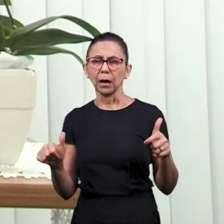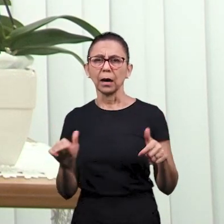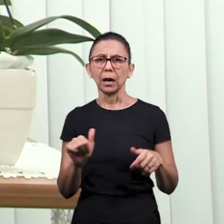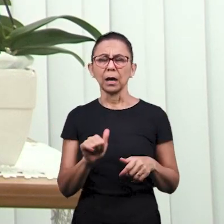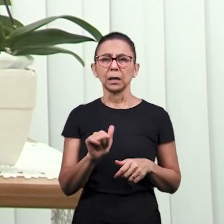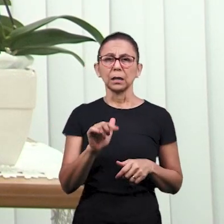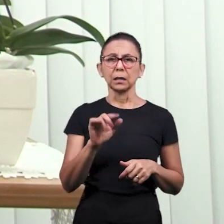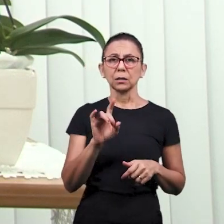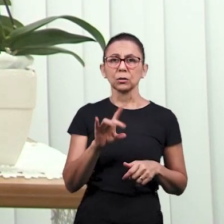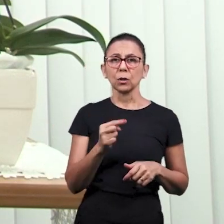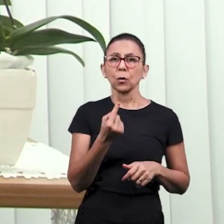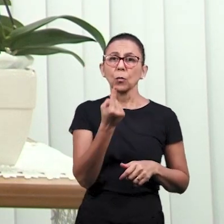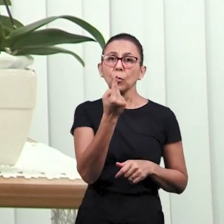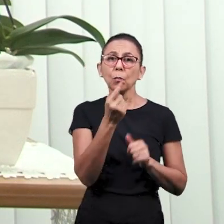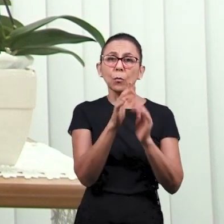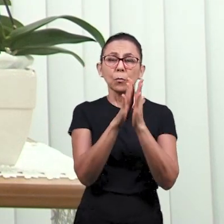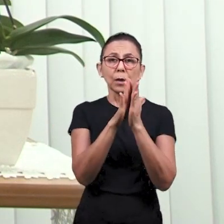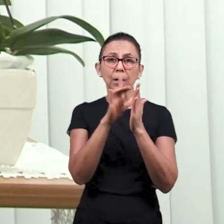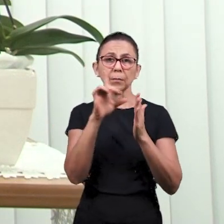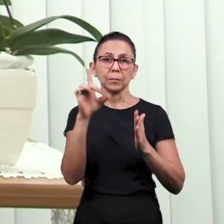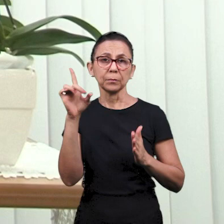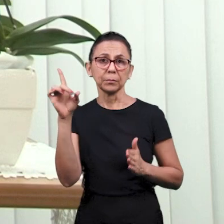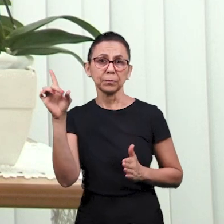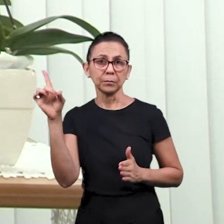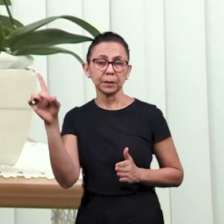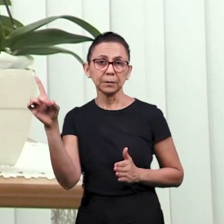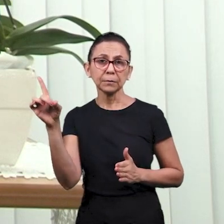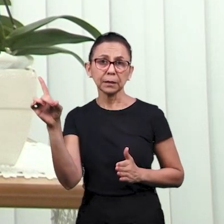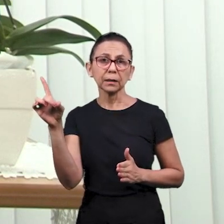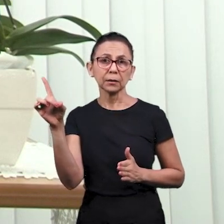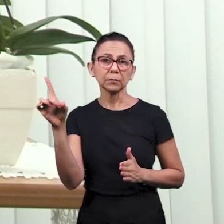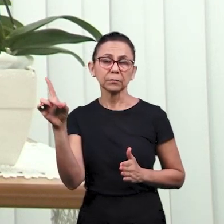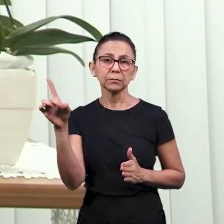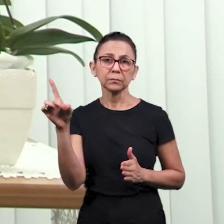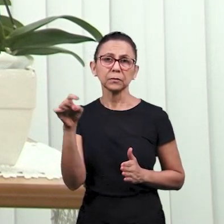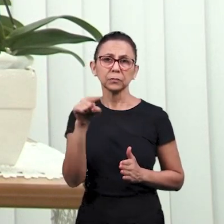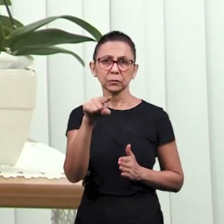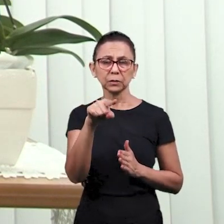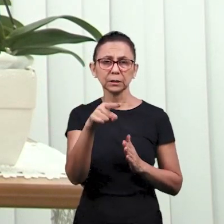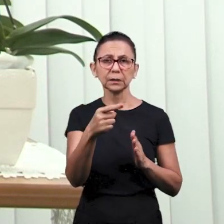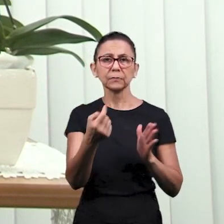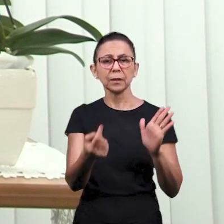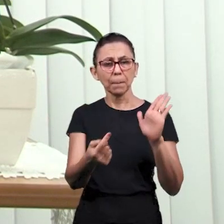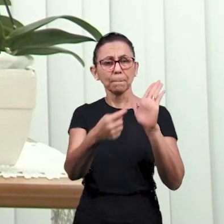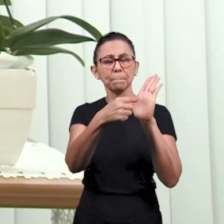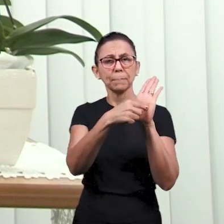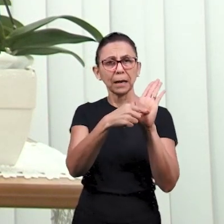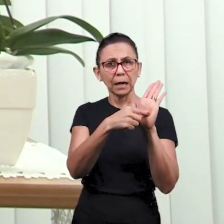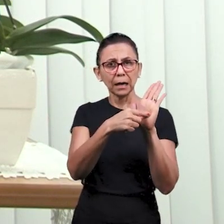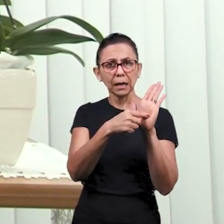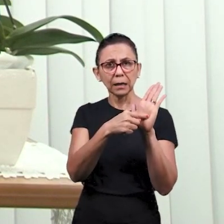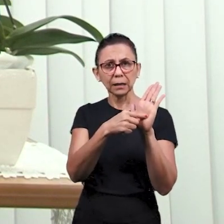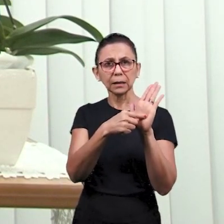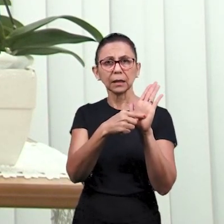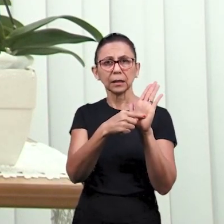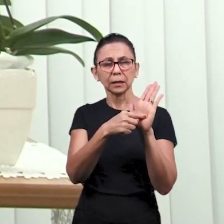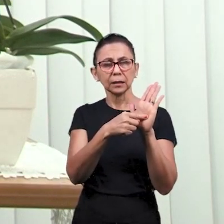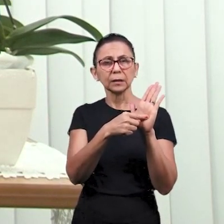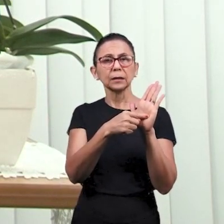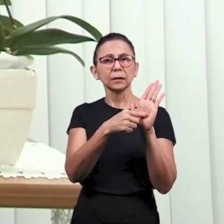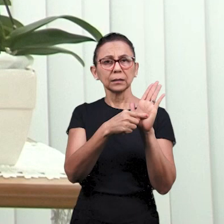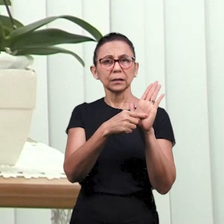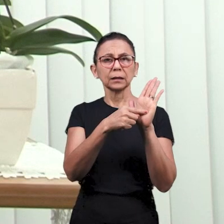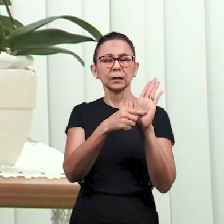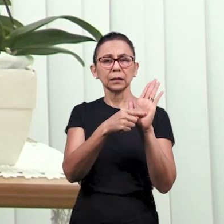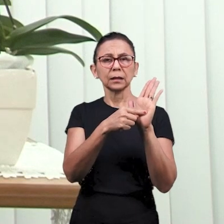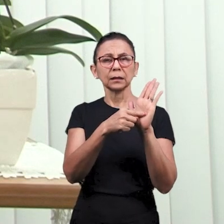вся семья будет все вместе, и нет Библии для каждого, и